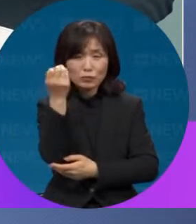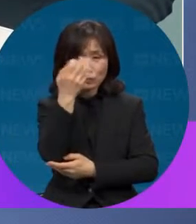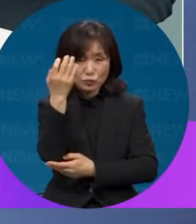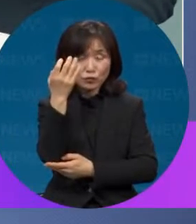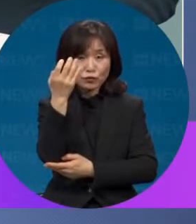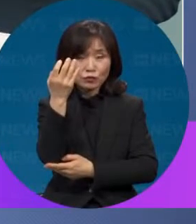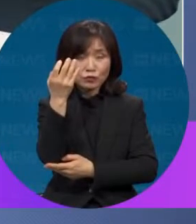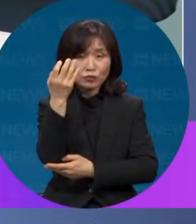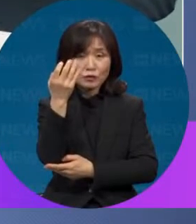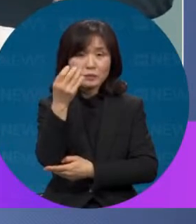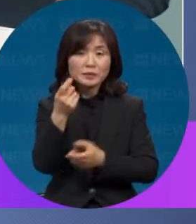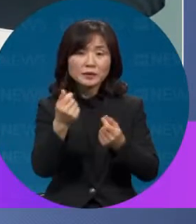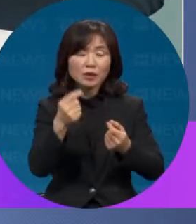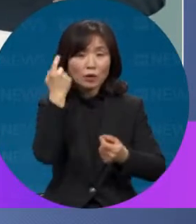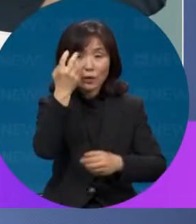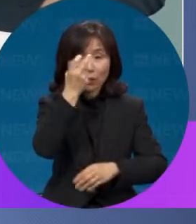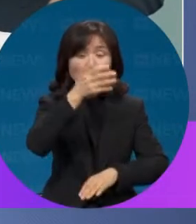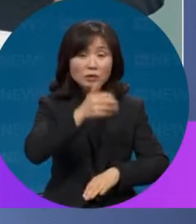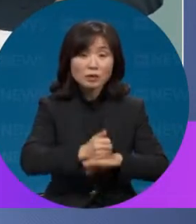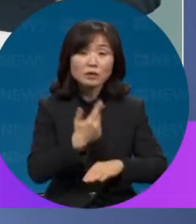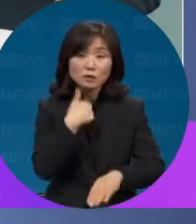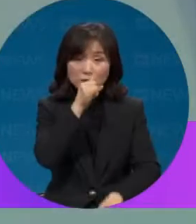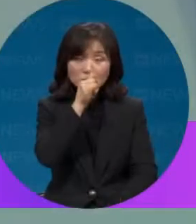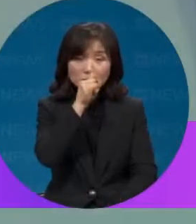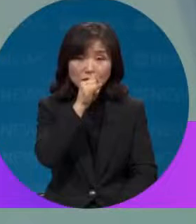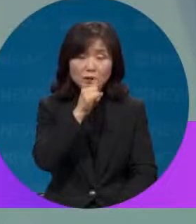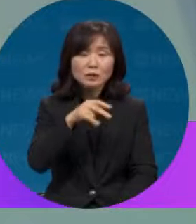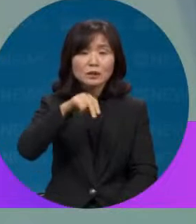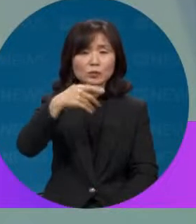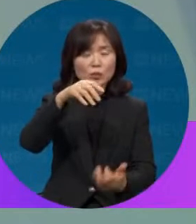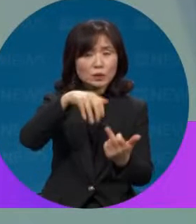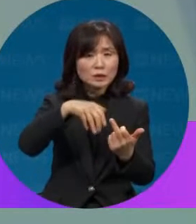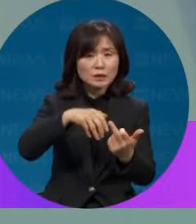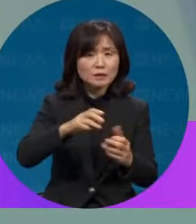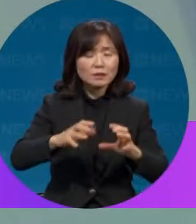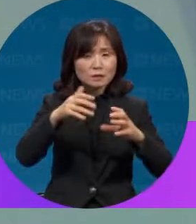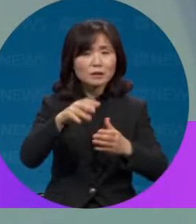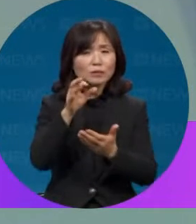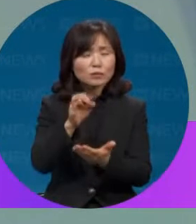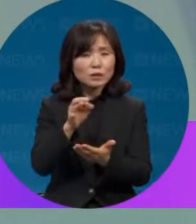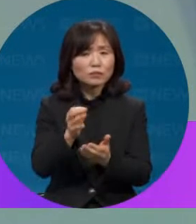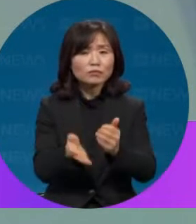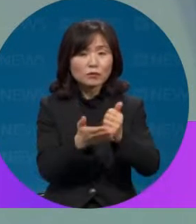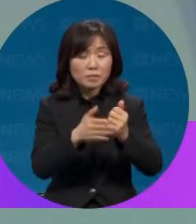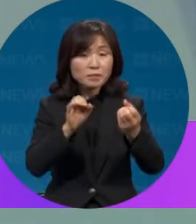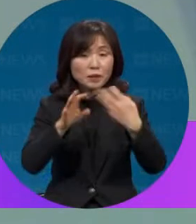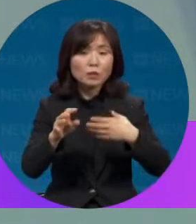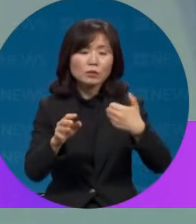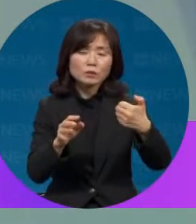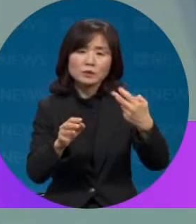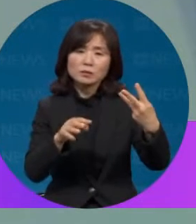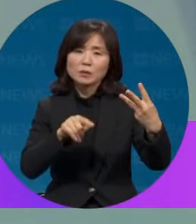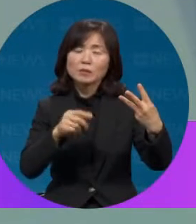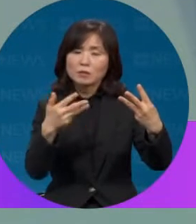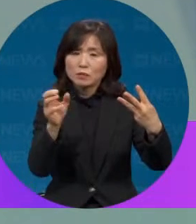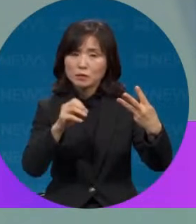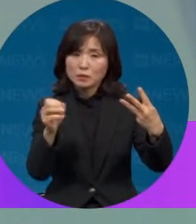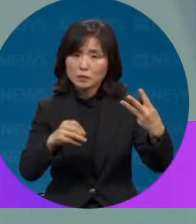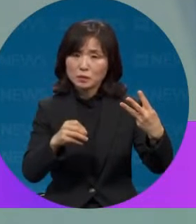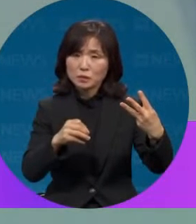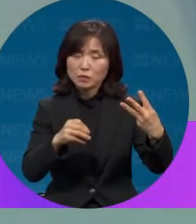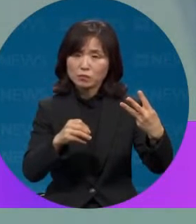실시한 바 있는데요 이때는 의사도 광산을 세계유산으로 추천 해야 한다는 답변이 53.8% 를 기록했고